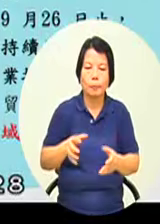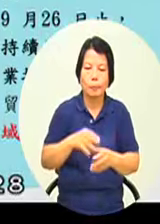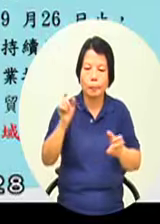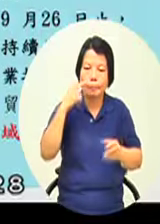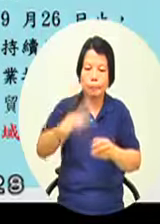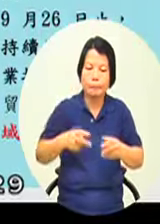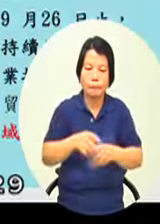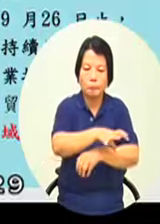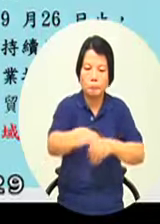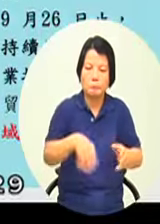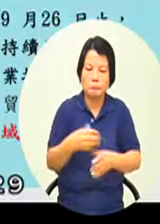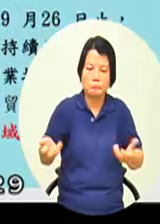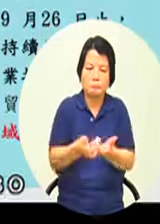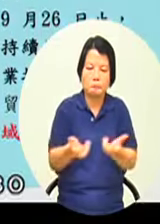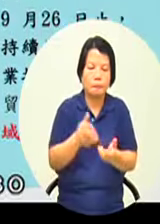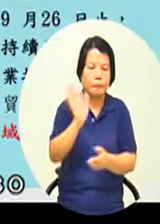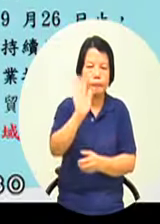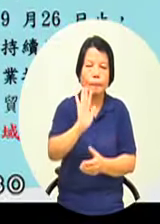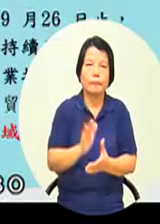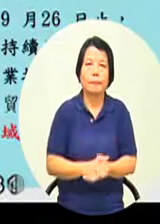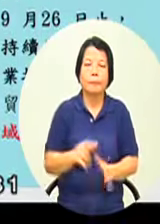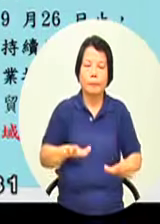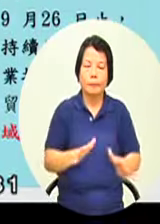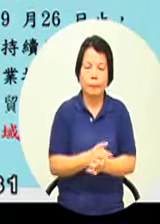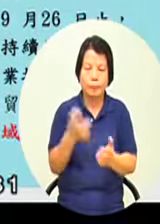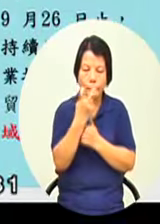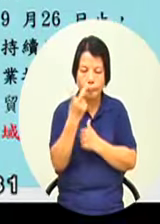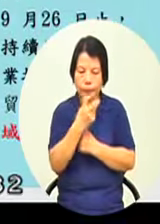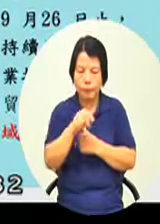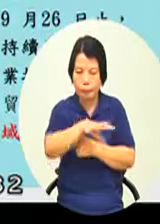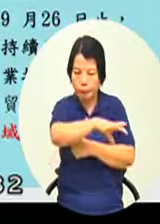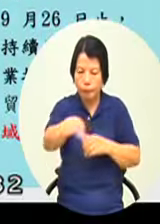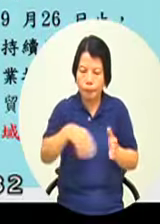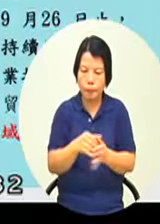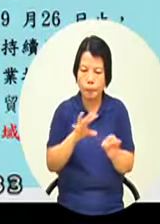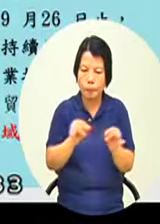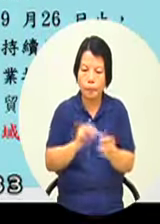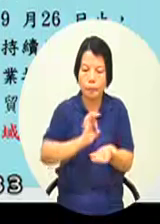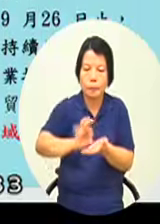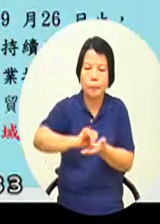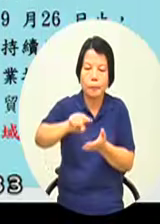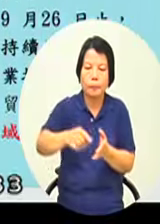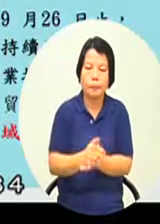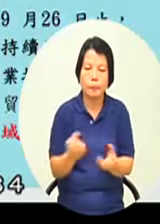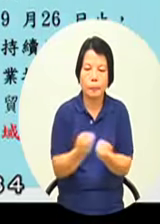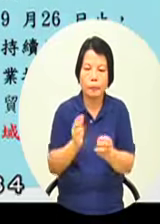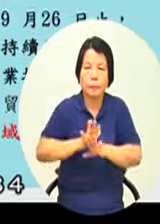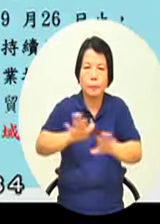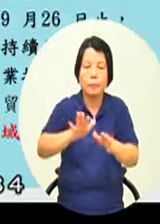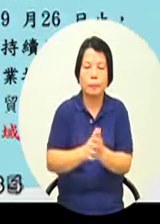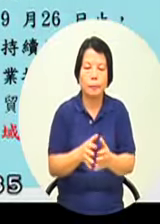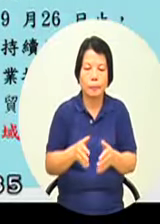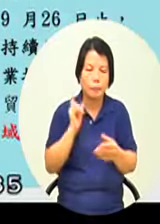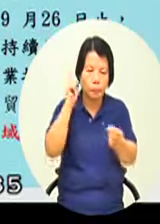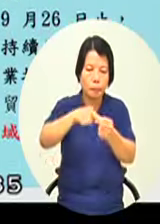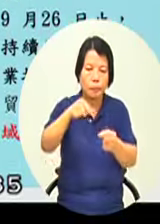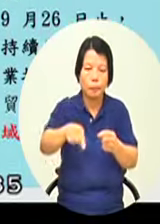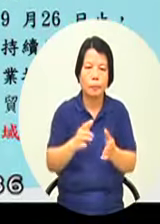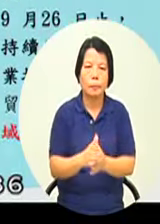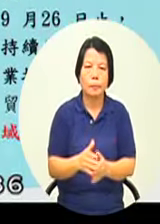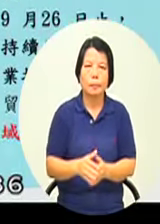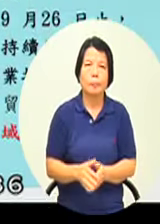划，所以说重新要来检视整个区域土地利用及发展的方向，本期届期不